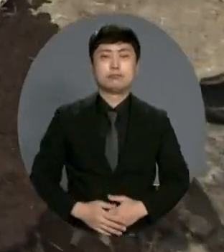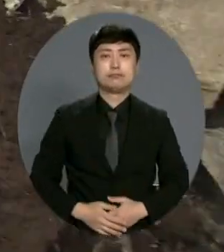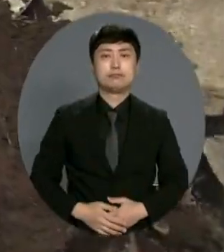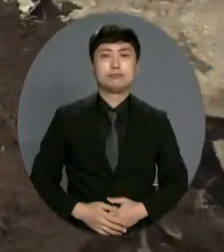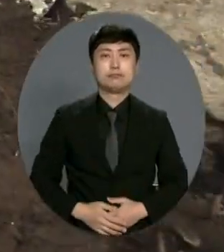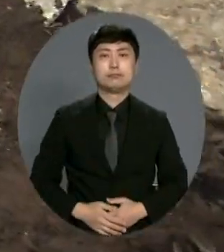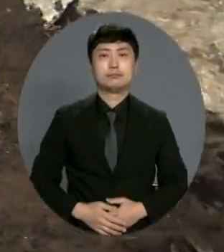손흥민입니다